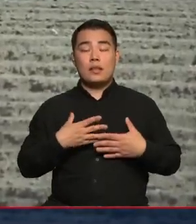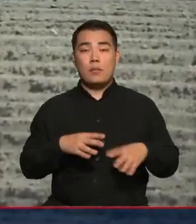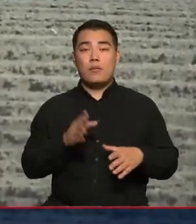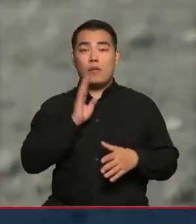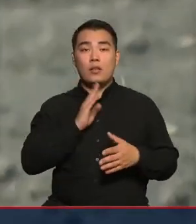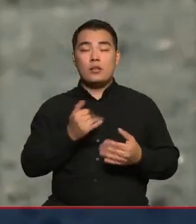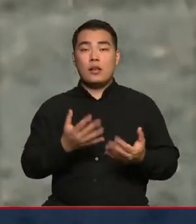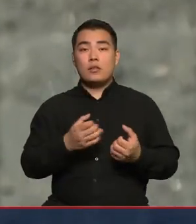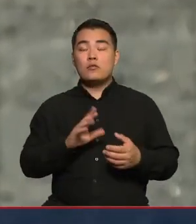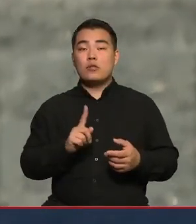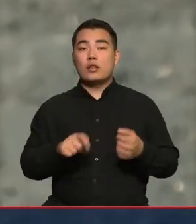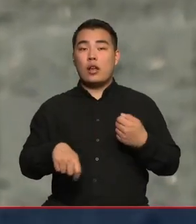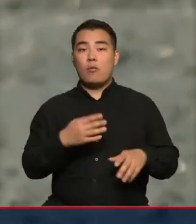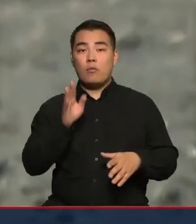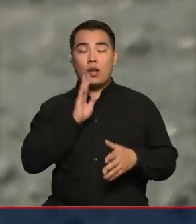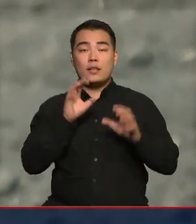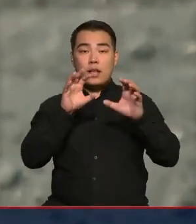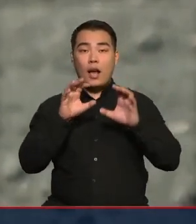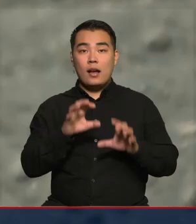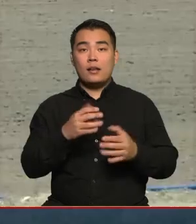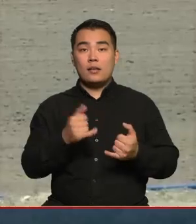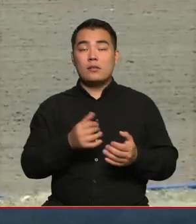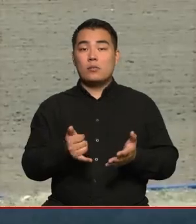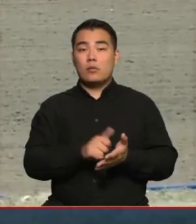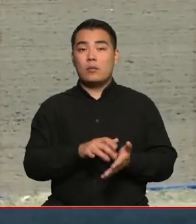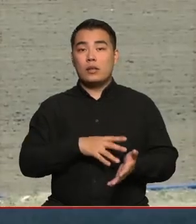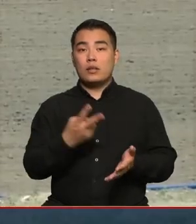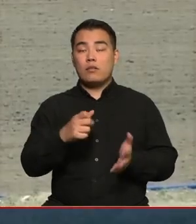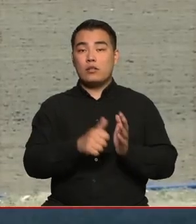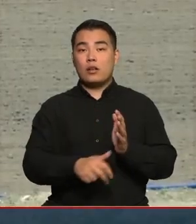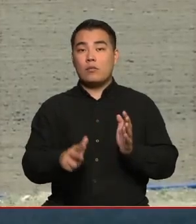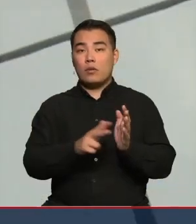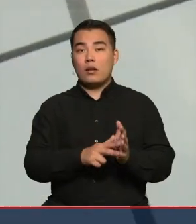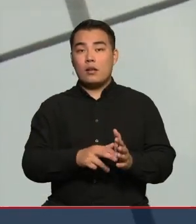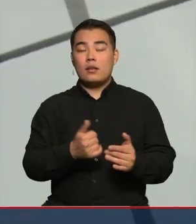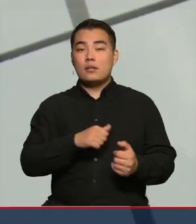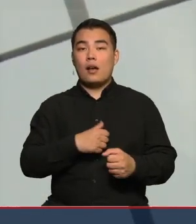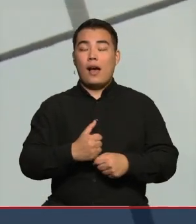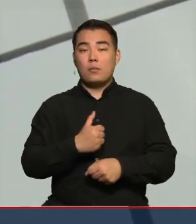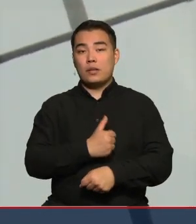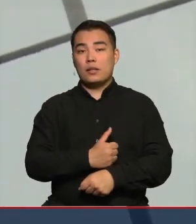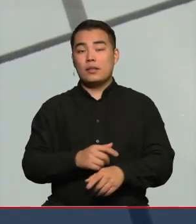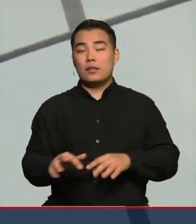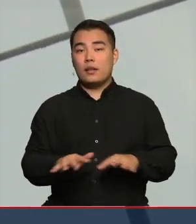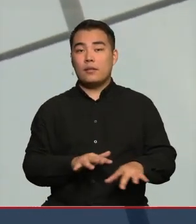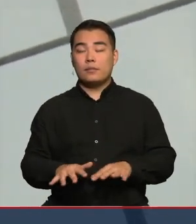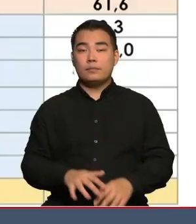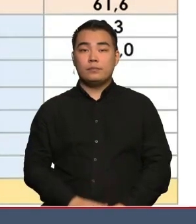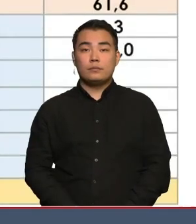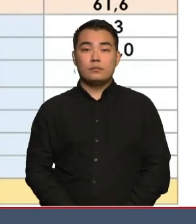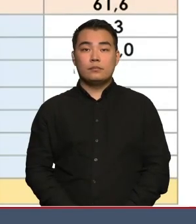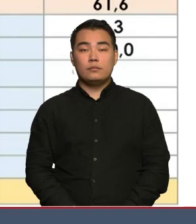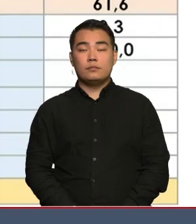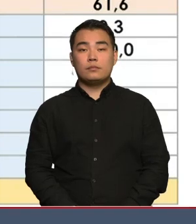добросовестно за нарушение водного законодательства заведено 268 административных дел